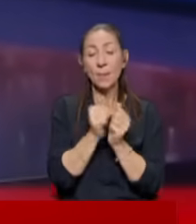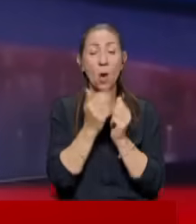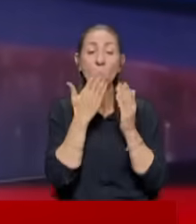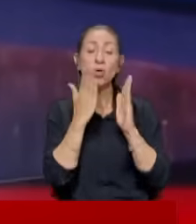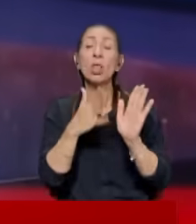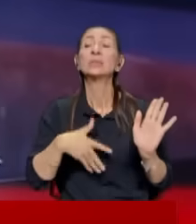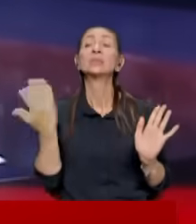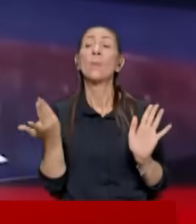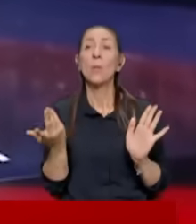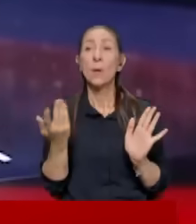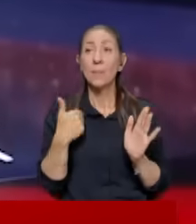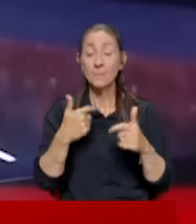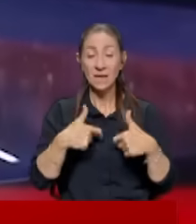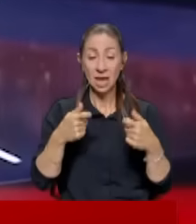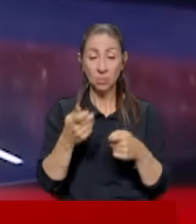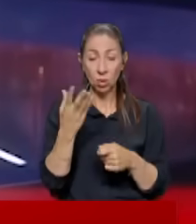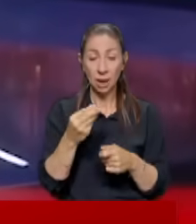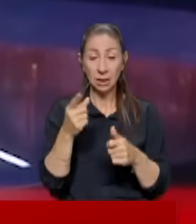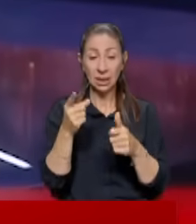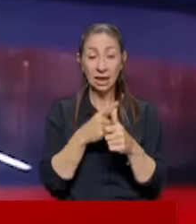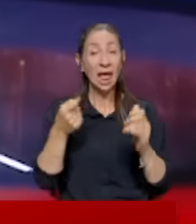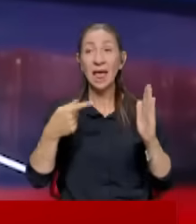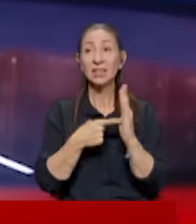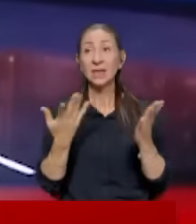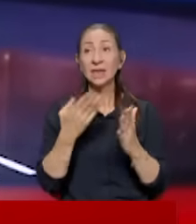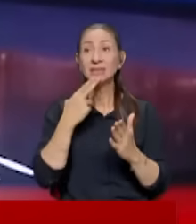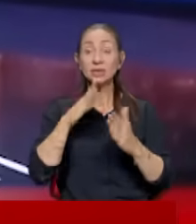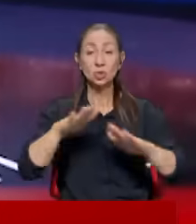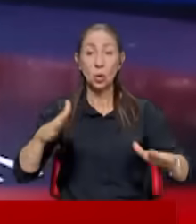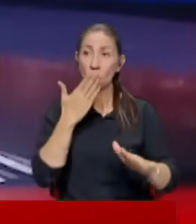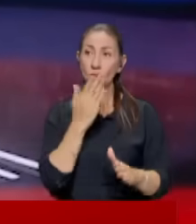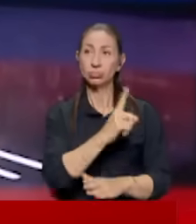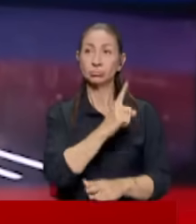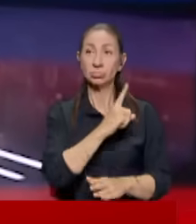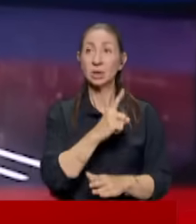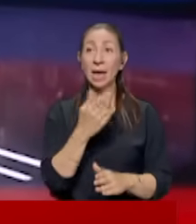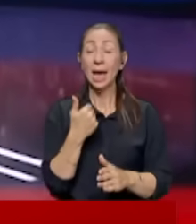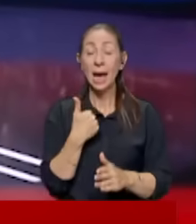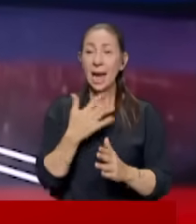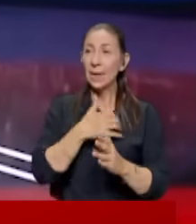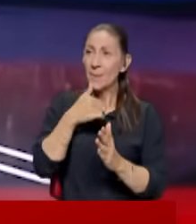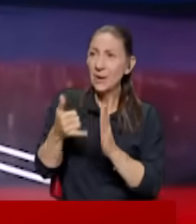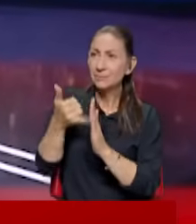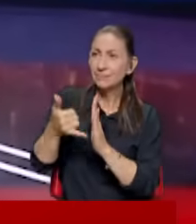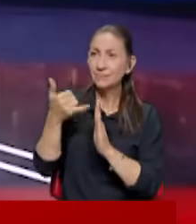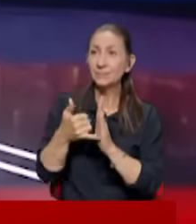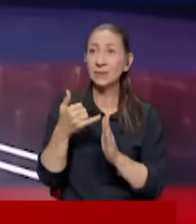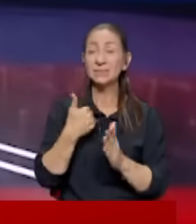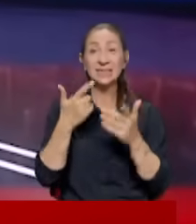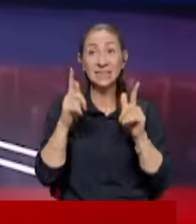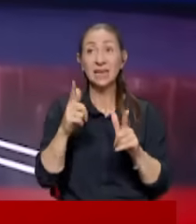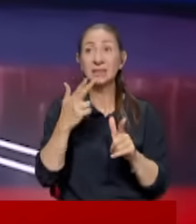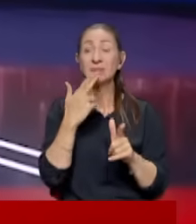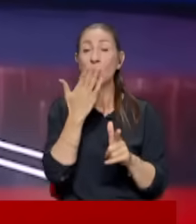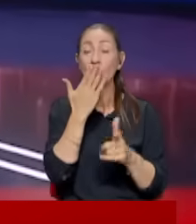okula göndermek istemiyorum. Şimdi ben Milli Eğitim olarak birinci hedefim ne? Kız çocuklarının okullaşması. O zaman veliyi ikna etmek için biz gerekirse